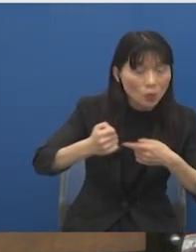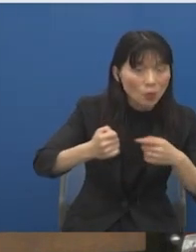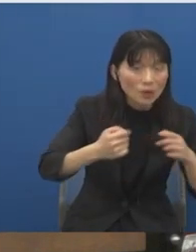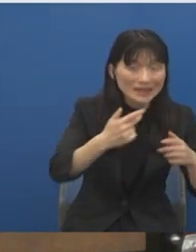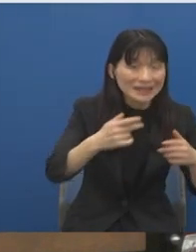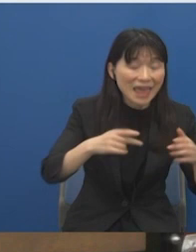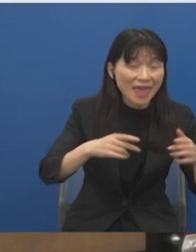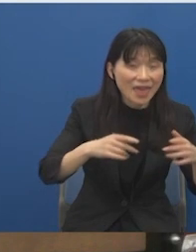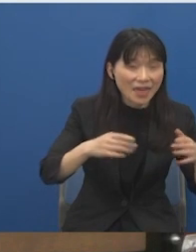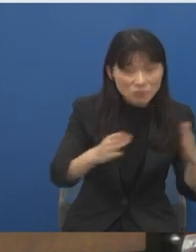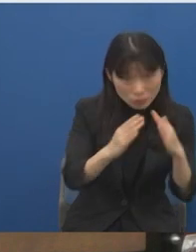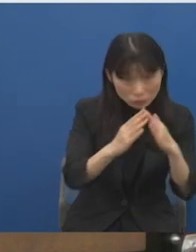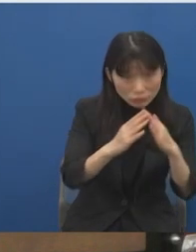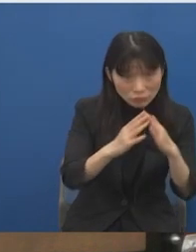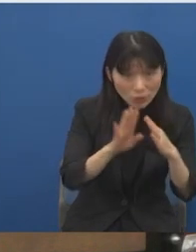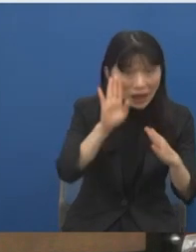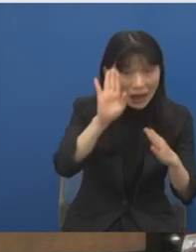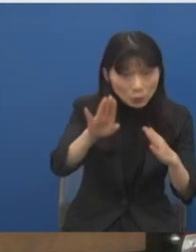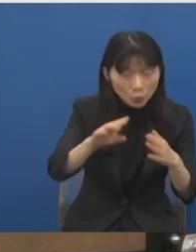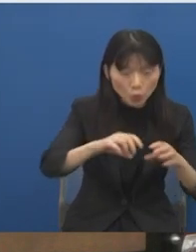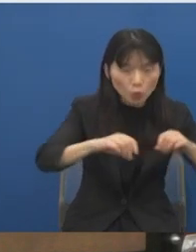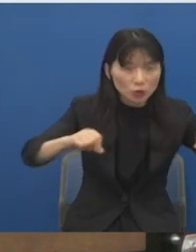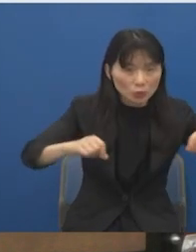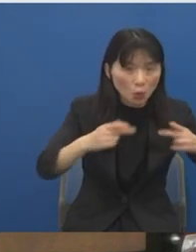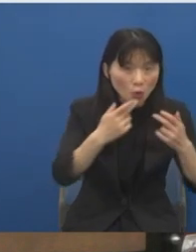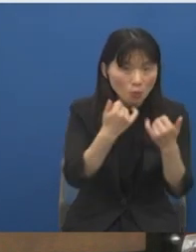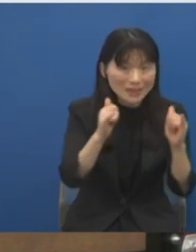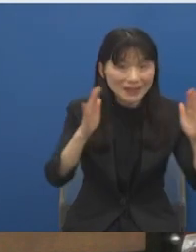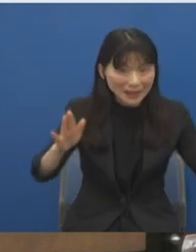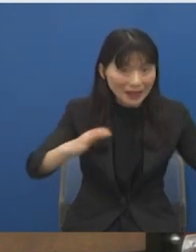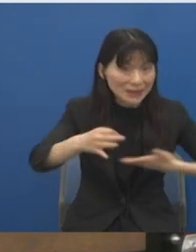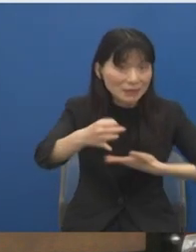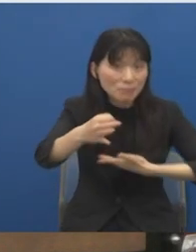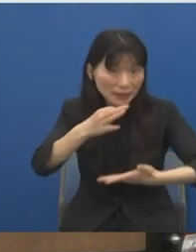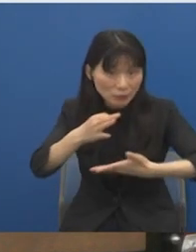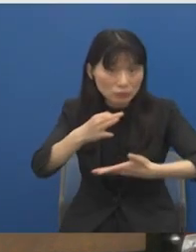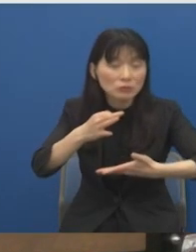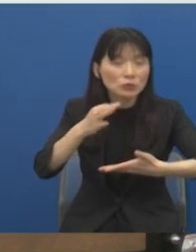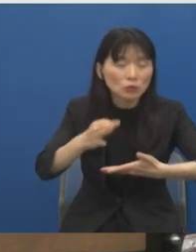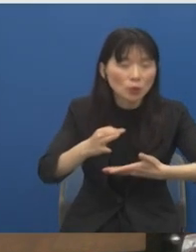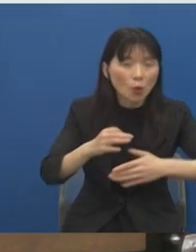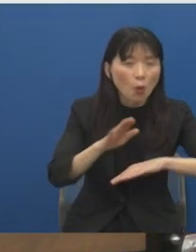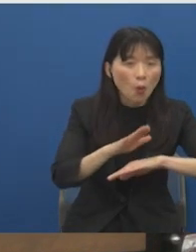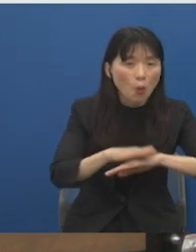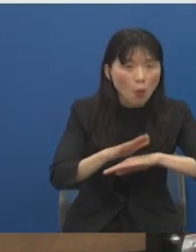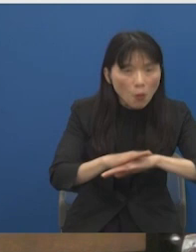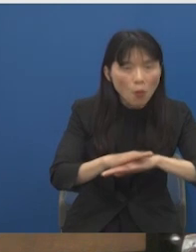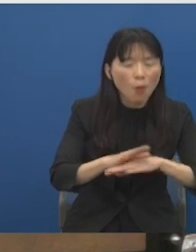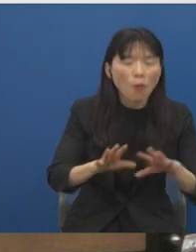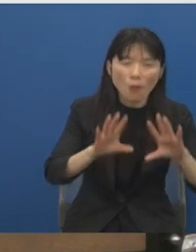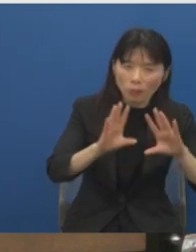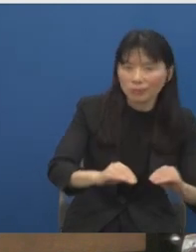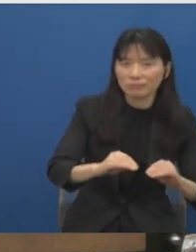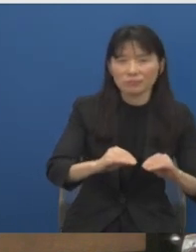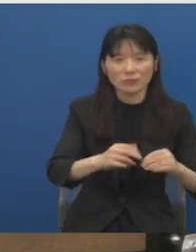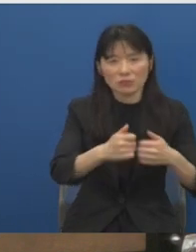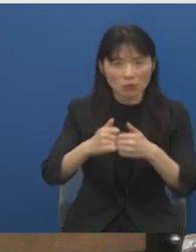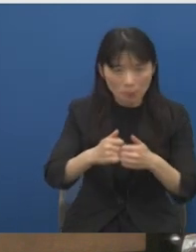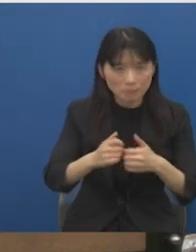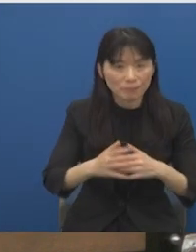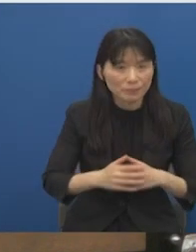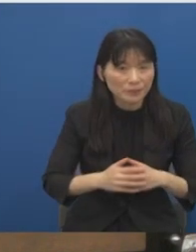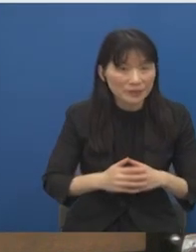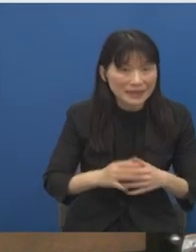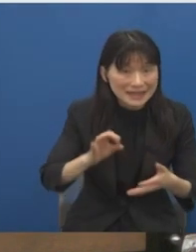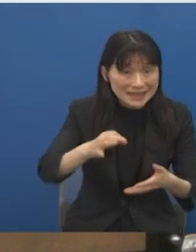地を民間事業者への売却ありきとする活用方針は撤回すべきとの指摘、税